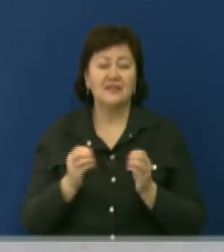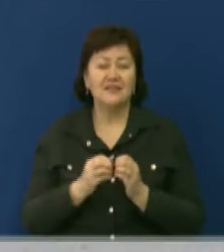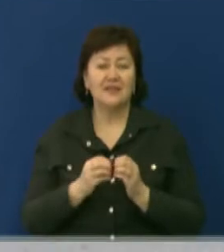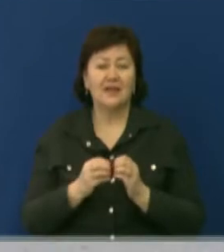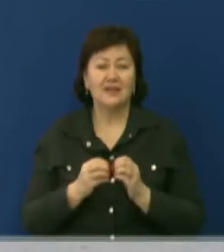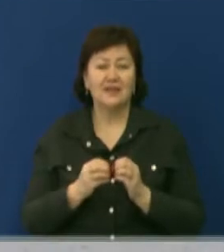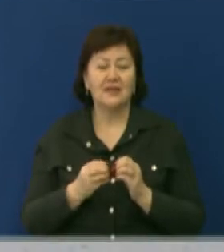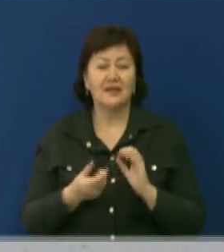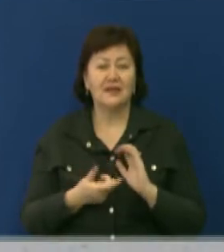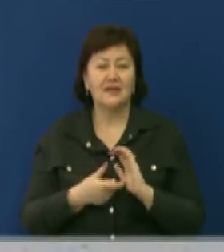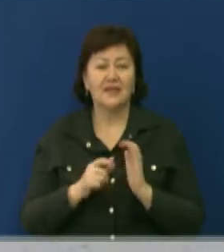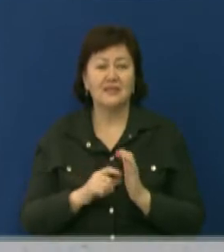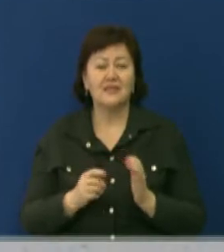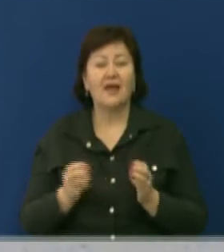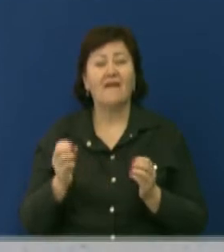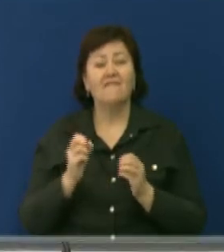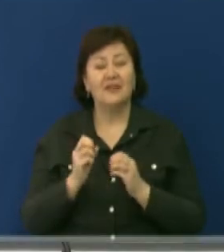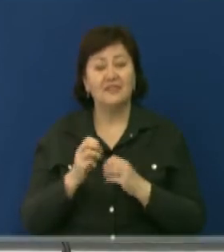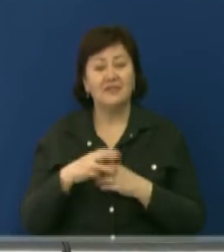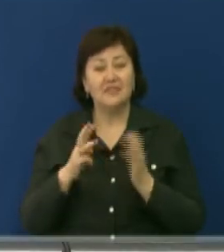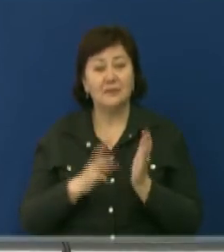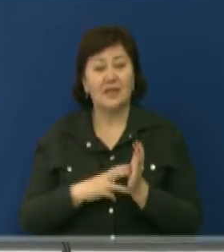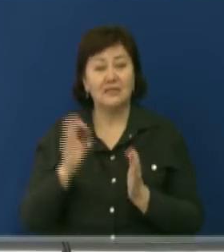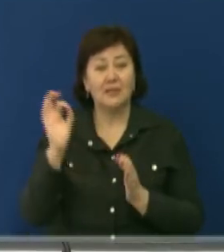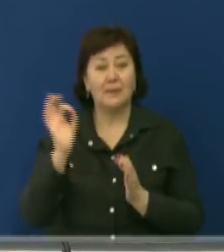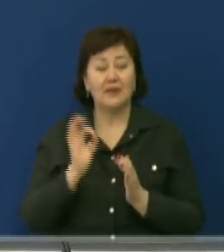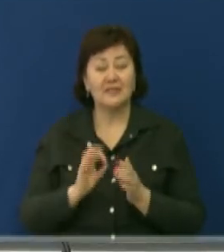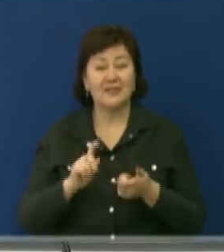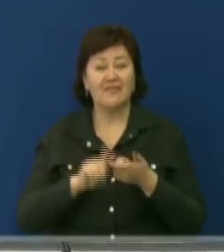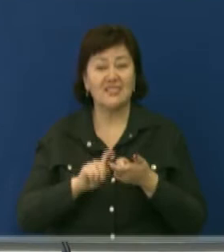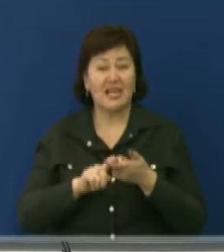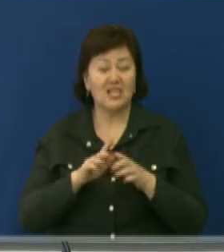оқушыларының арасында көрсеткіш 18% құрайды.